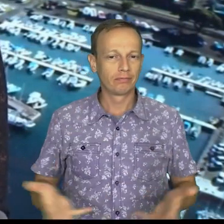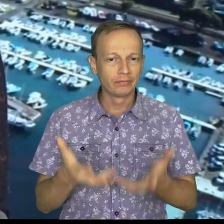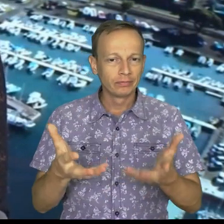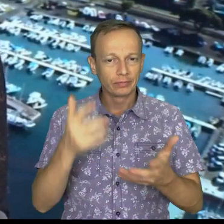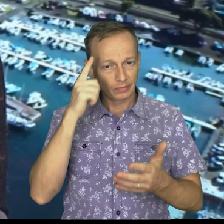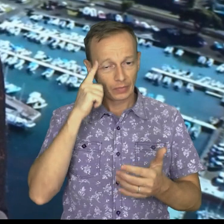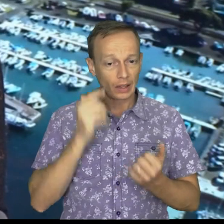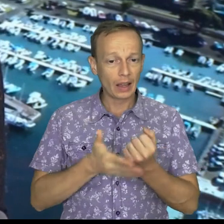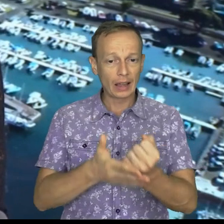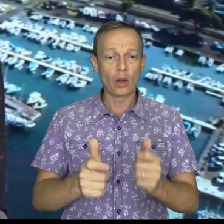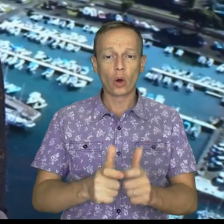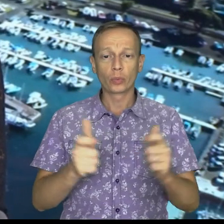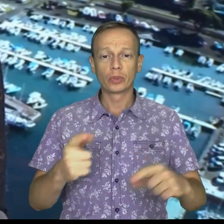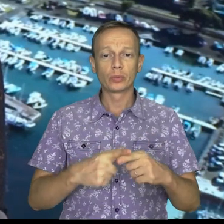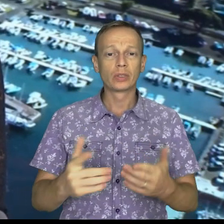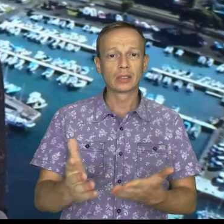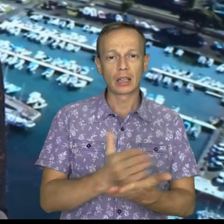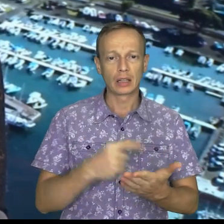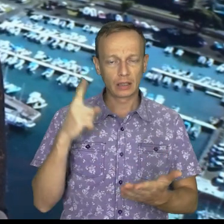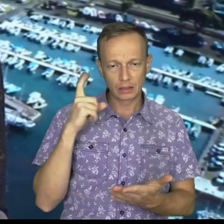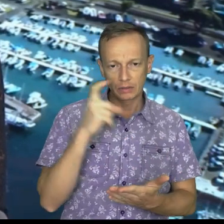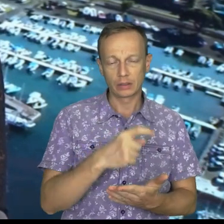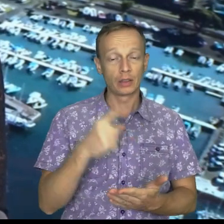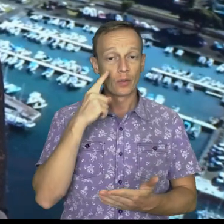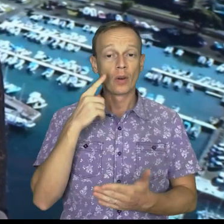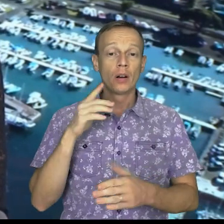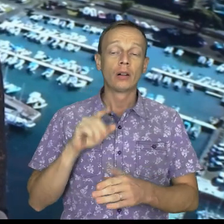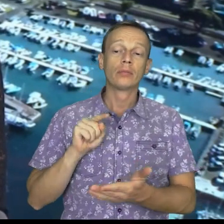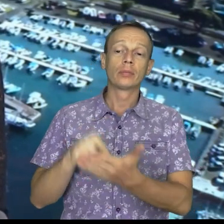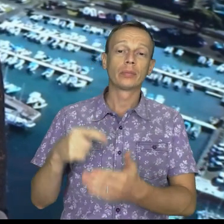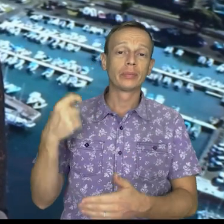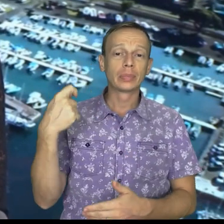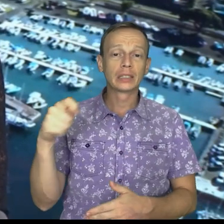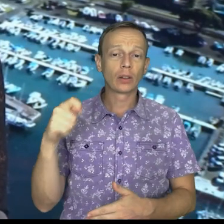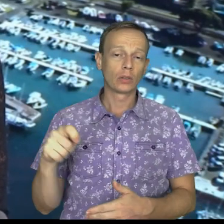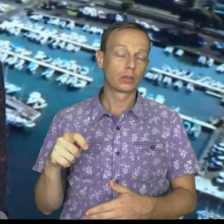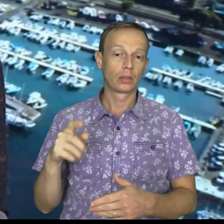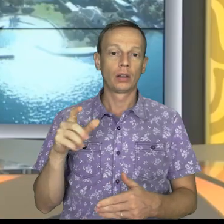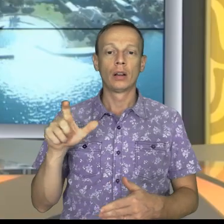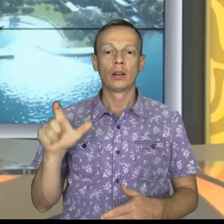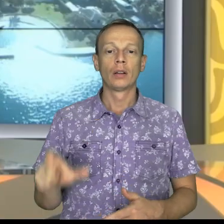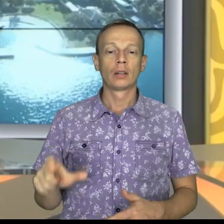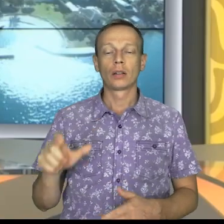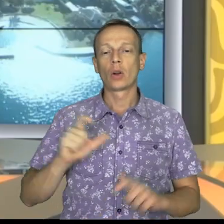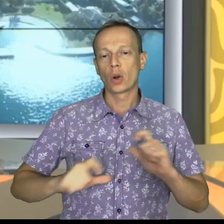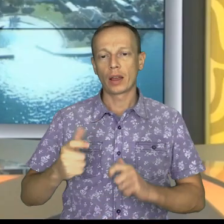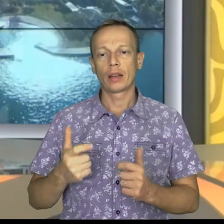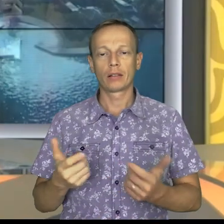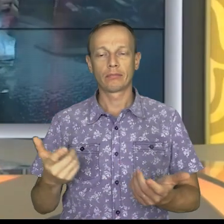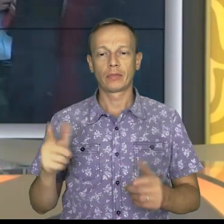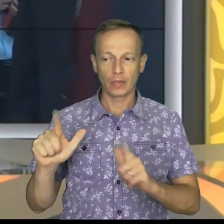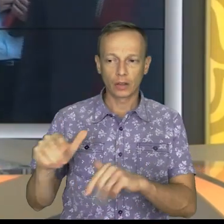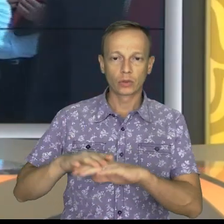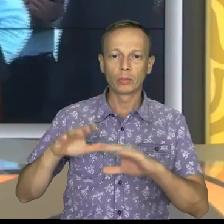soutenir les salariés, mais aussi les entreprises en difficulté. Tout de suite, on rejoint la présidence. Caroline Fary nous attend.